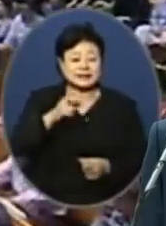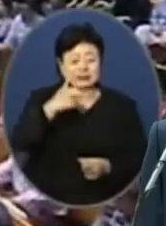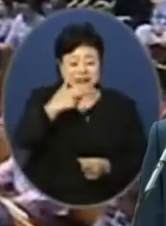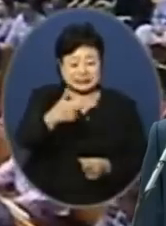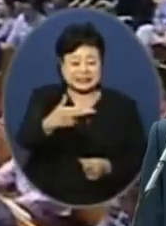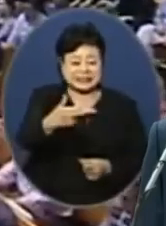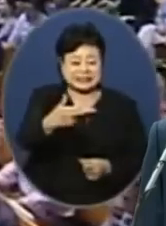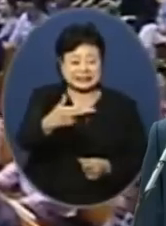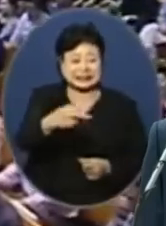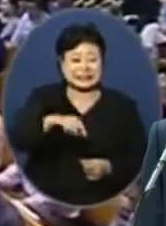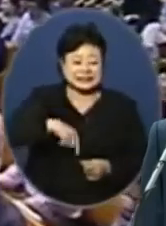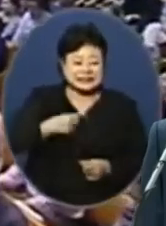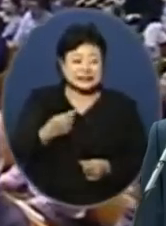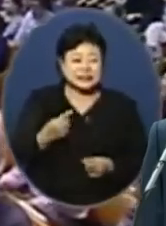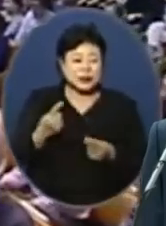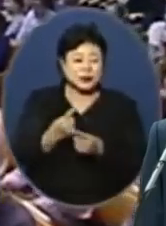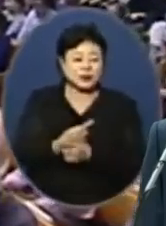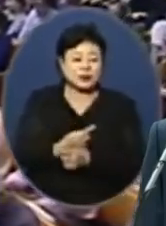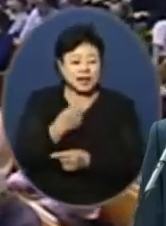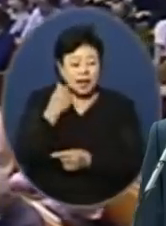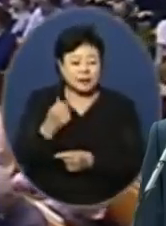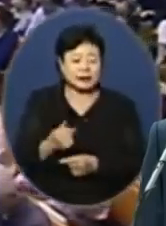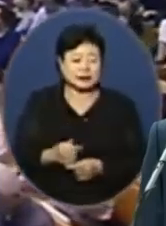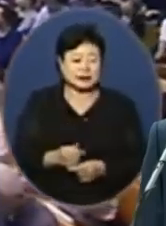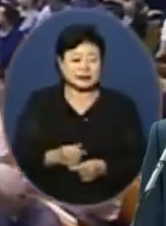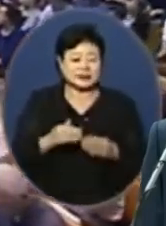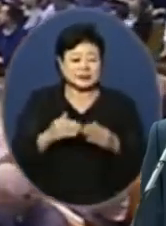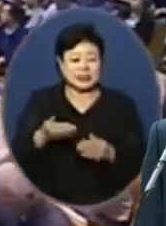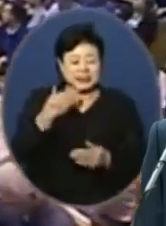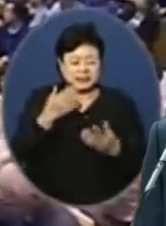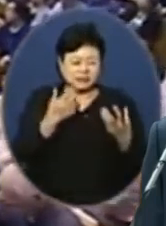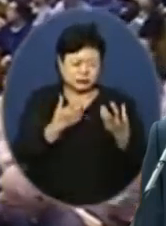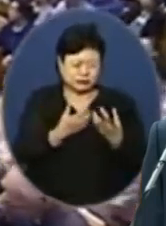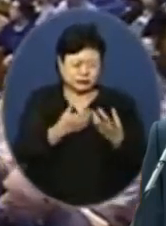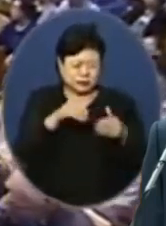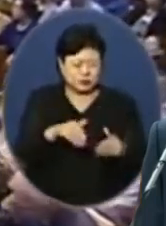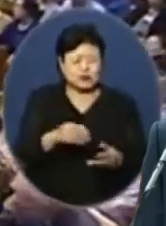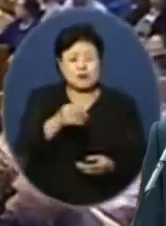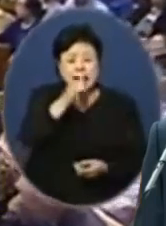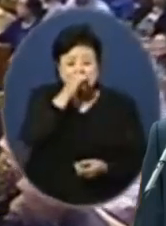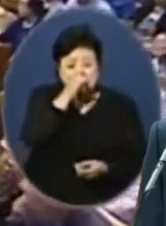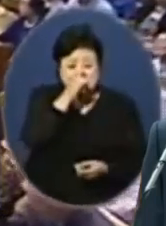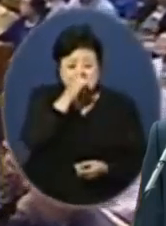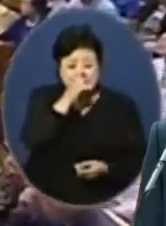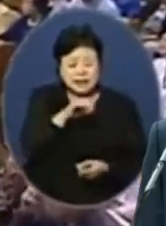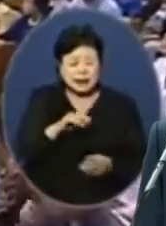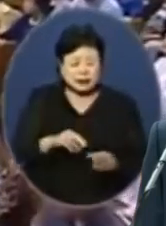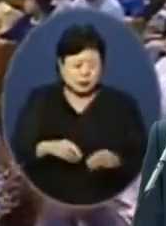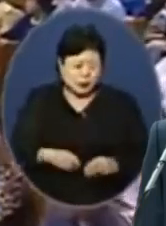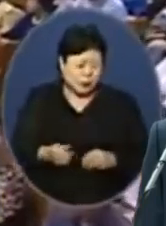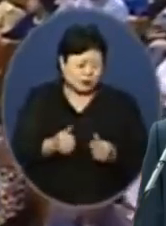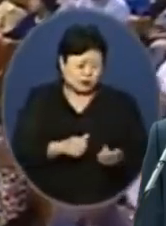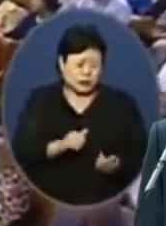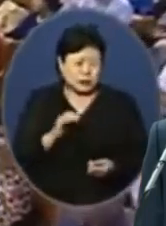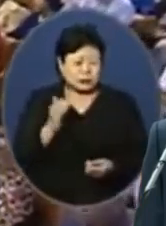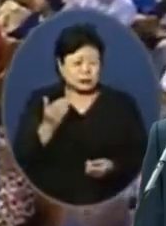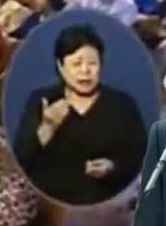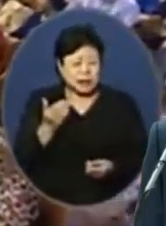보면 예 스스로 돌이켜 이르되 내 아버지에게는 양식이 풍족한 품꾼이 얼마나 많은가 나는 여기서 줄여 죽는구나.